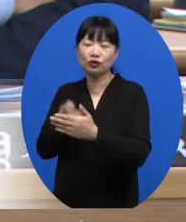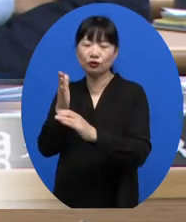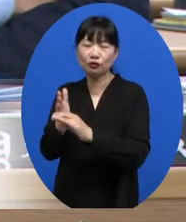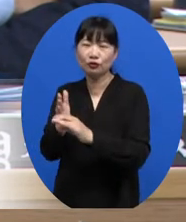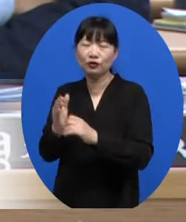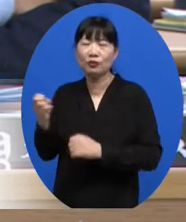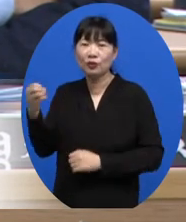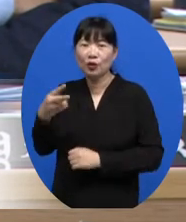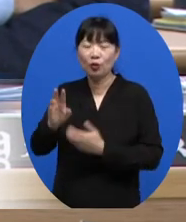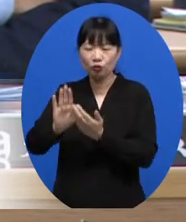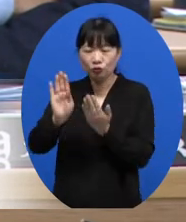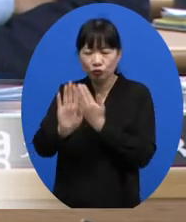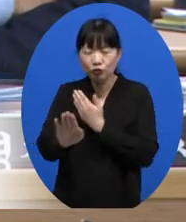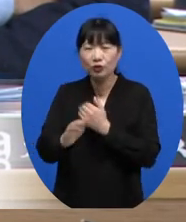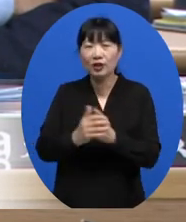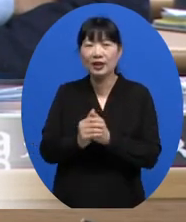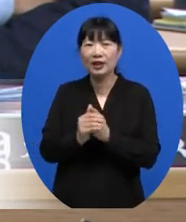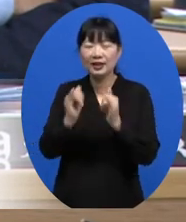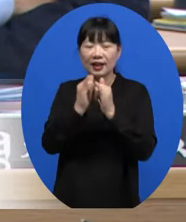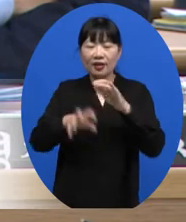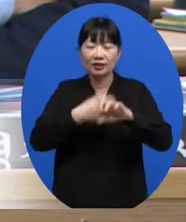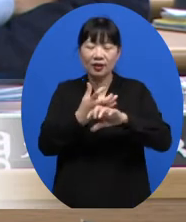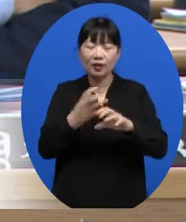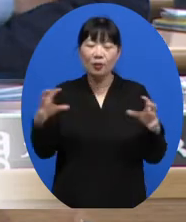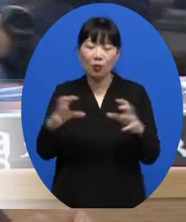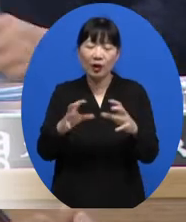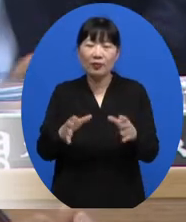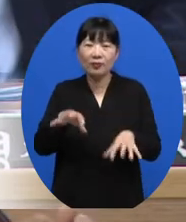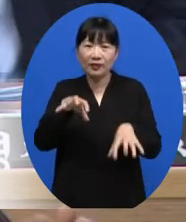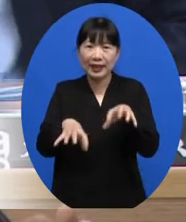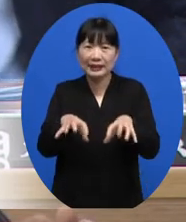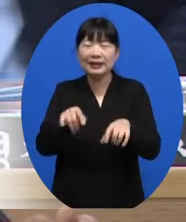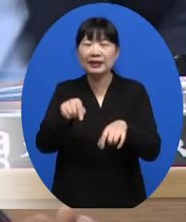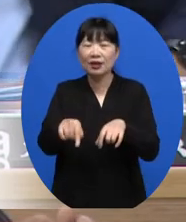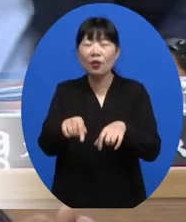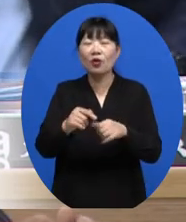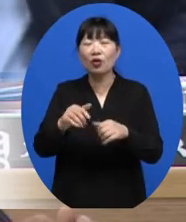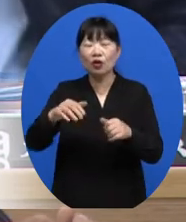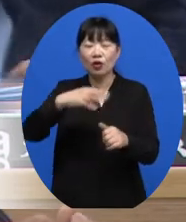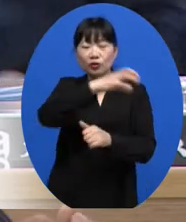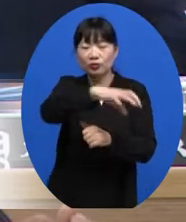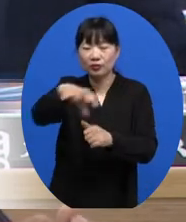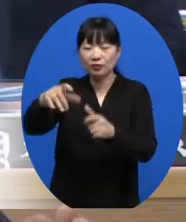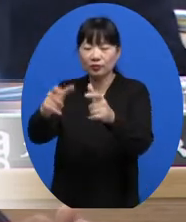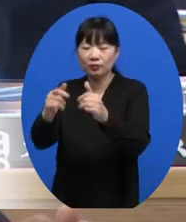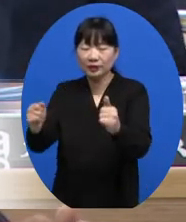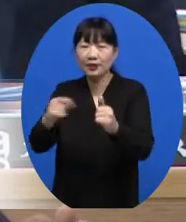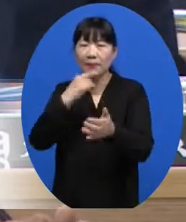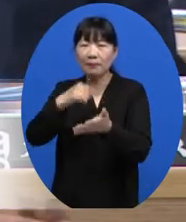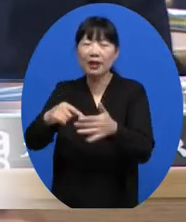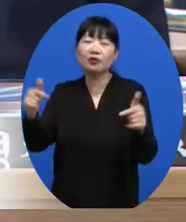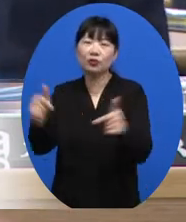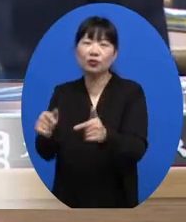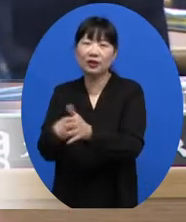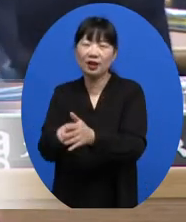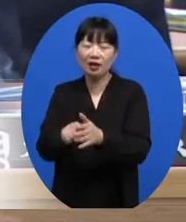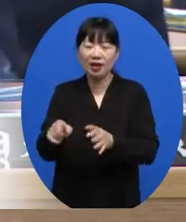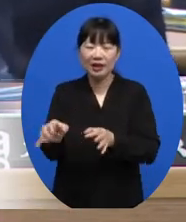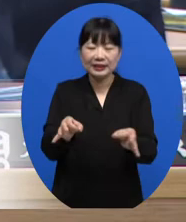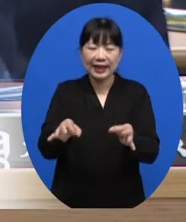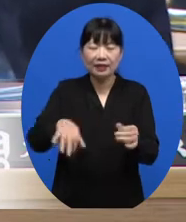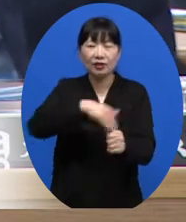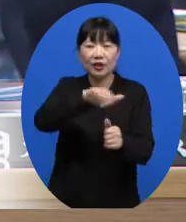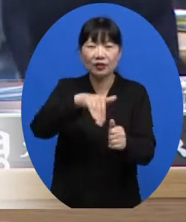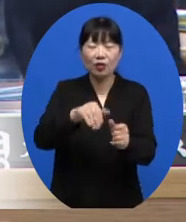있고요. 그리고 이후에 사회혁신복합단지로 최대한 그 주변 주민들의 피해를 최소화하도록 또 상권을